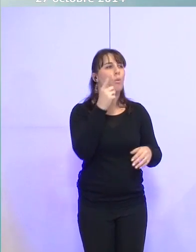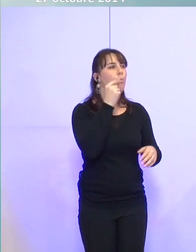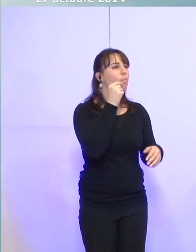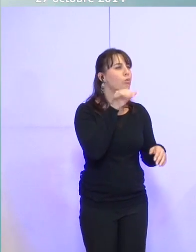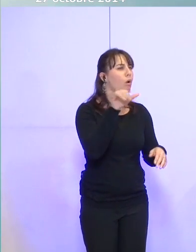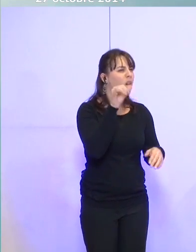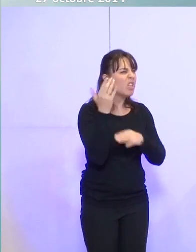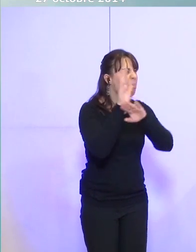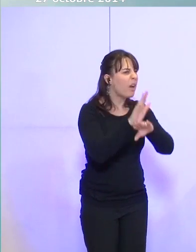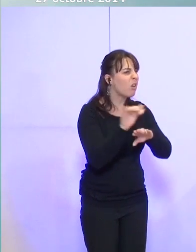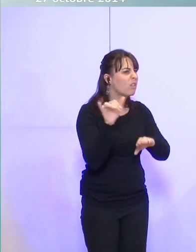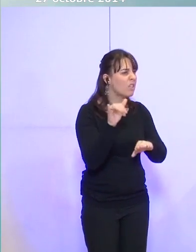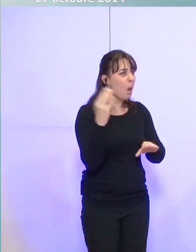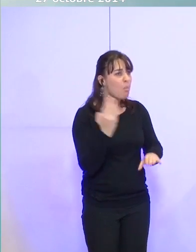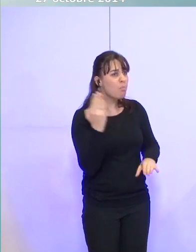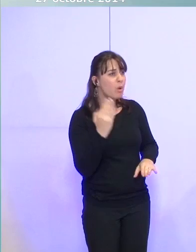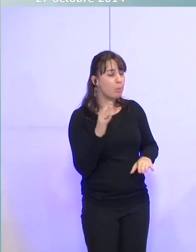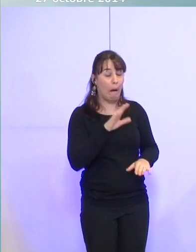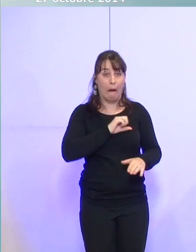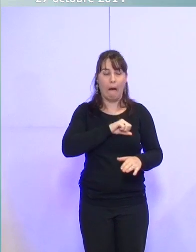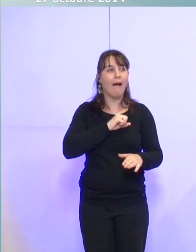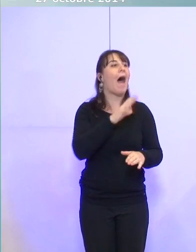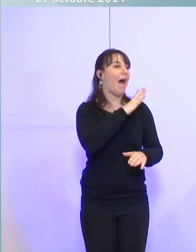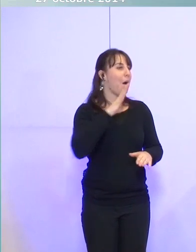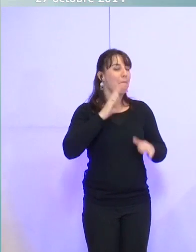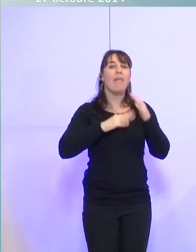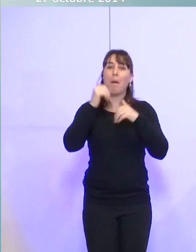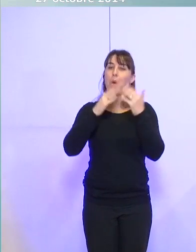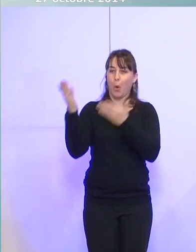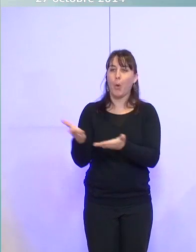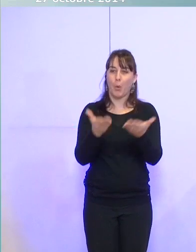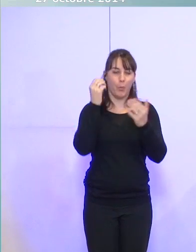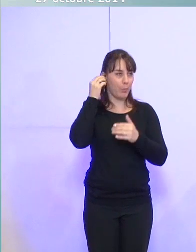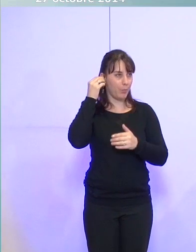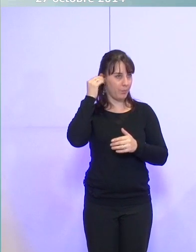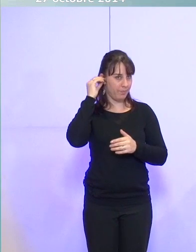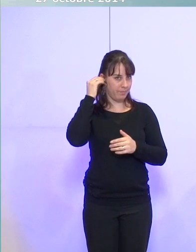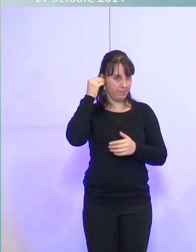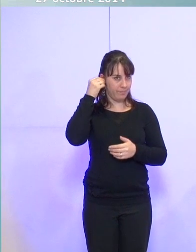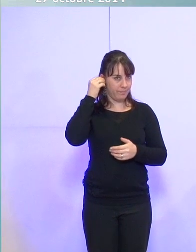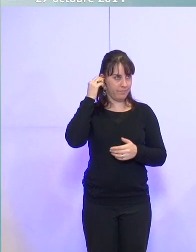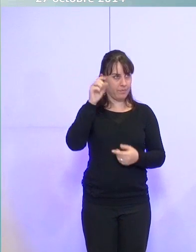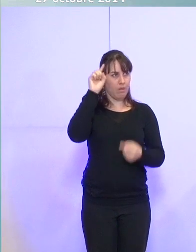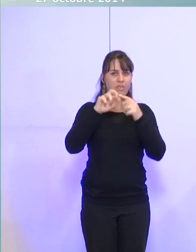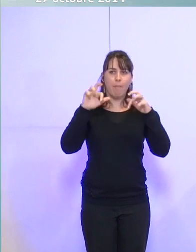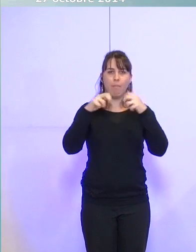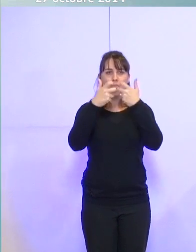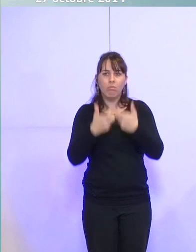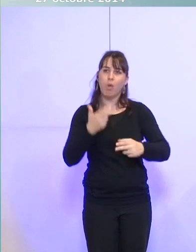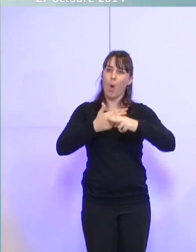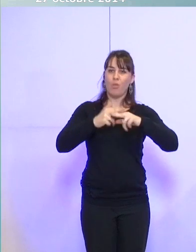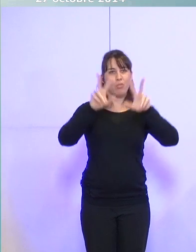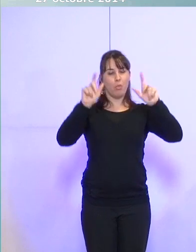qui présente cette délibération? S'il y a un besoin de présenter, excusez-moi, Madame Lheureux. Donc, il porte sur la dénomination, les tarifs